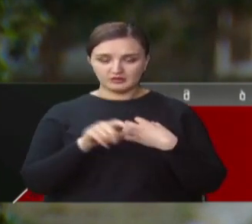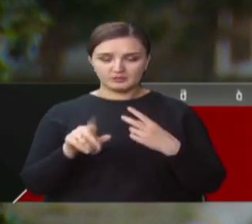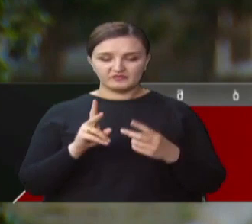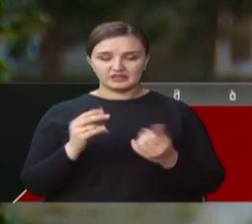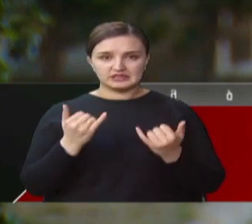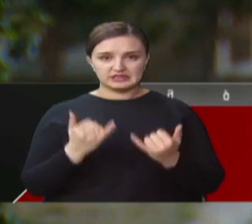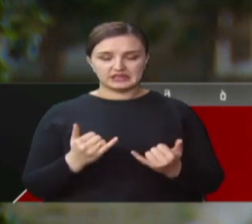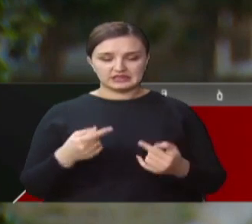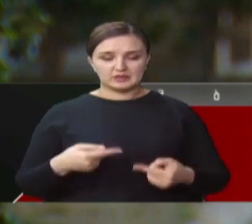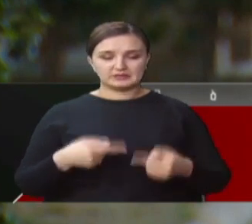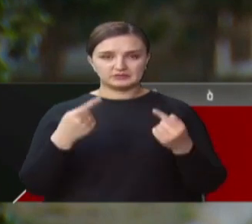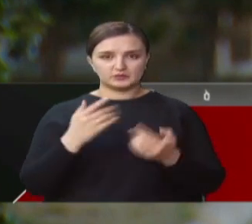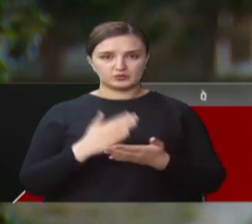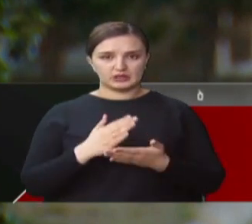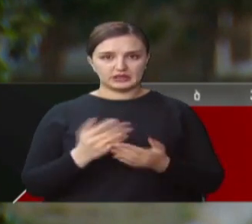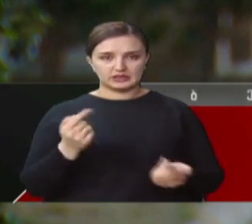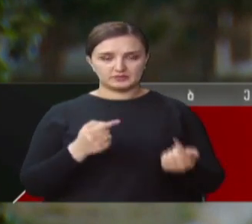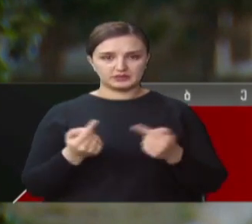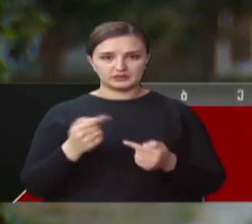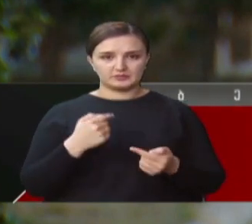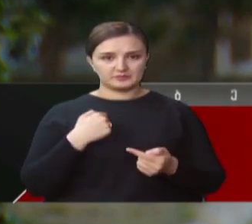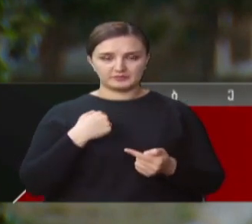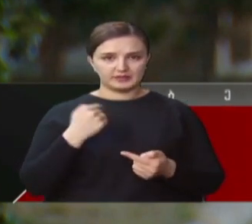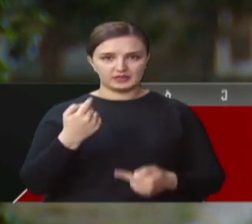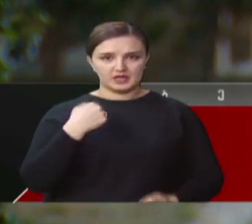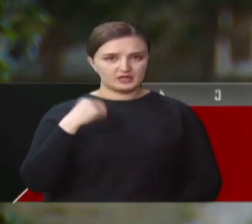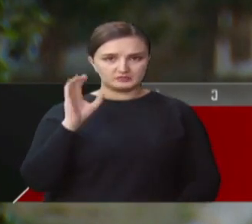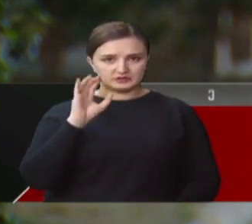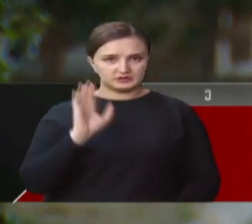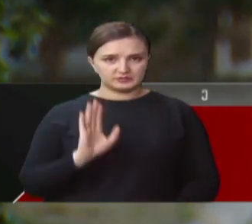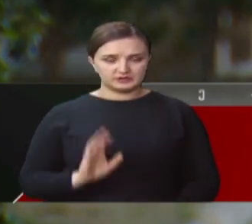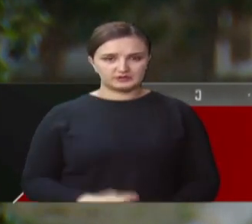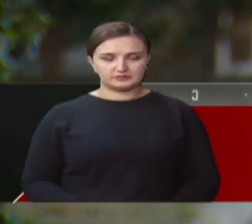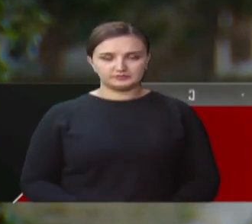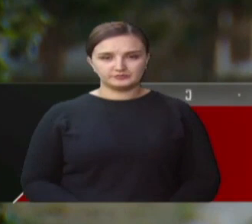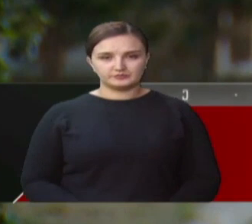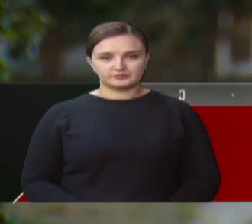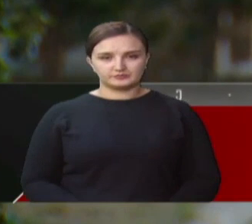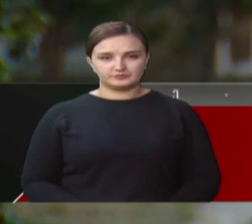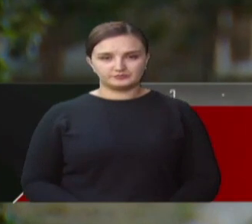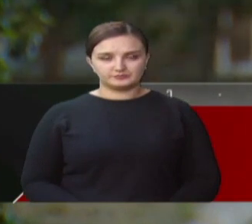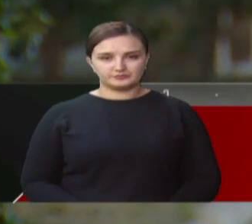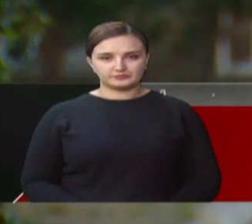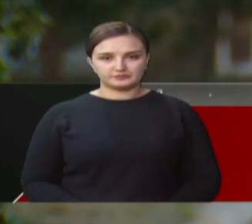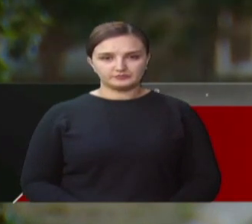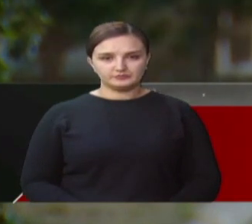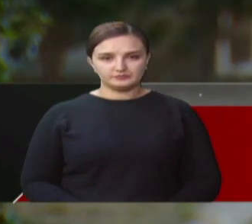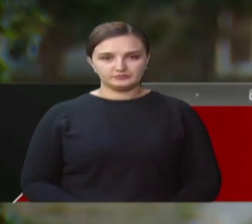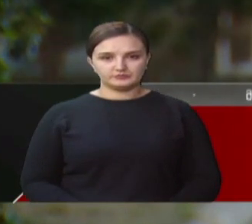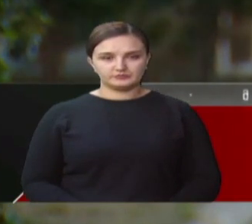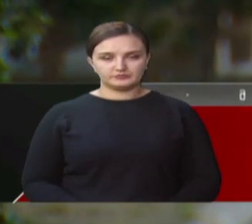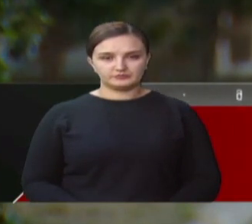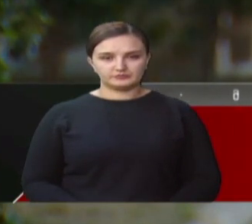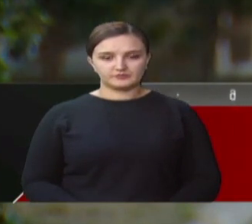დღეს დაპირისპირებულები არიან, მე არ მისმენდნენ და მივიღეთ ის შედეგი, როგორც მივიღეთ. Პარტია შევიდა კრიზისში,